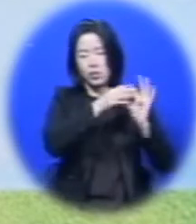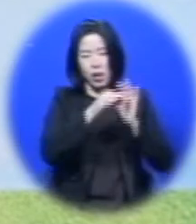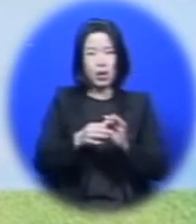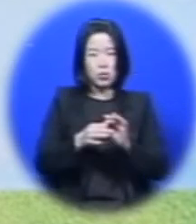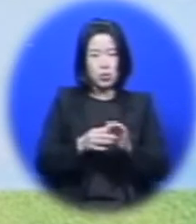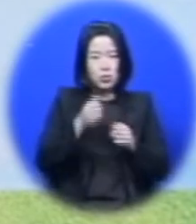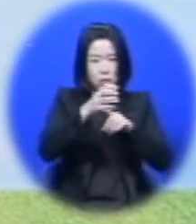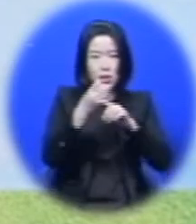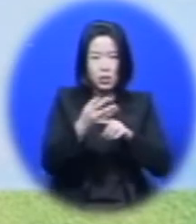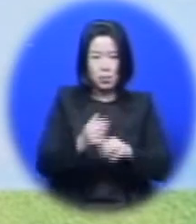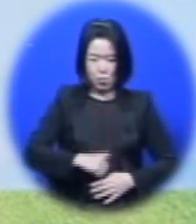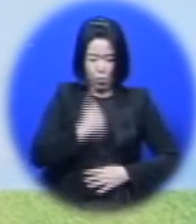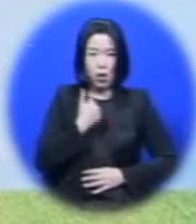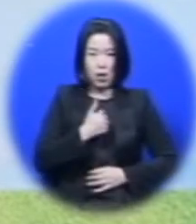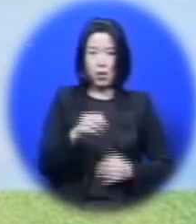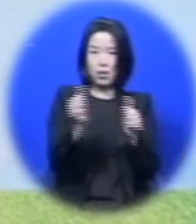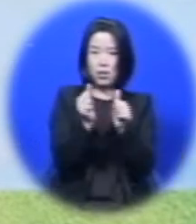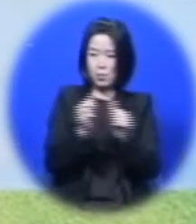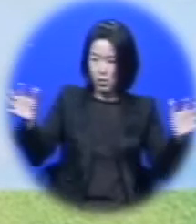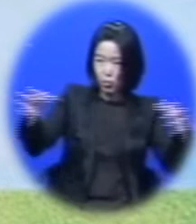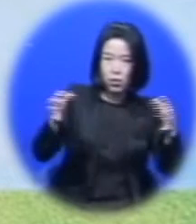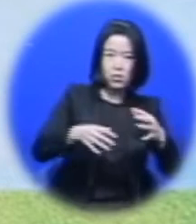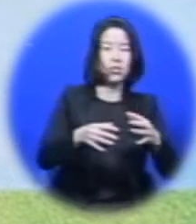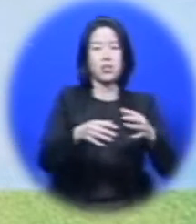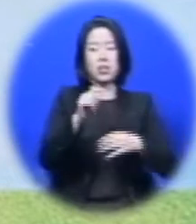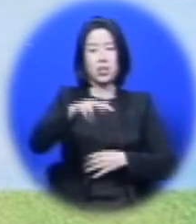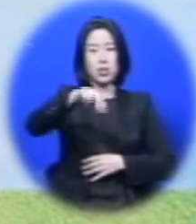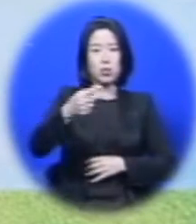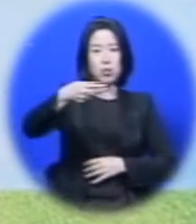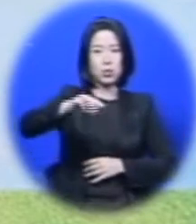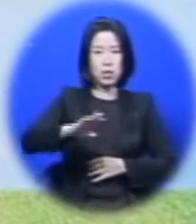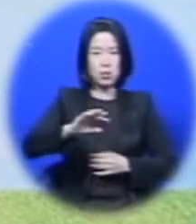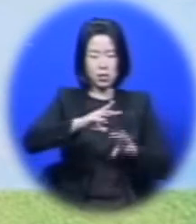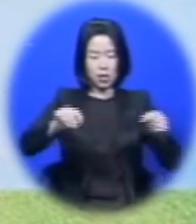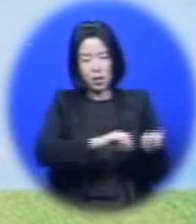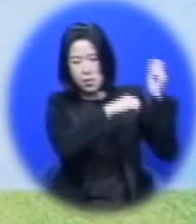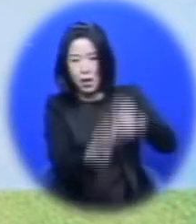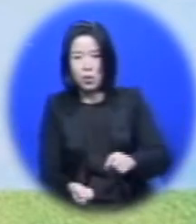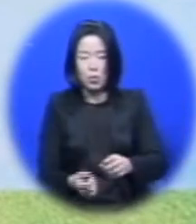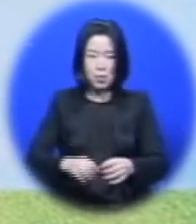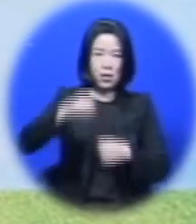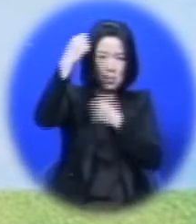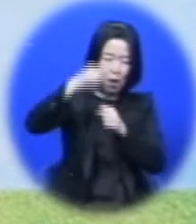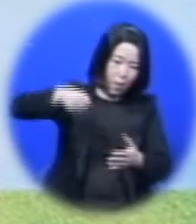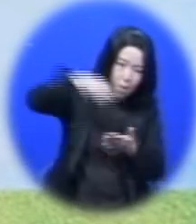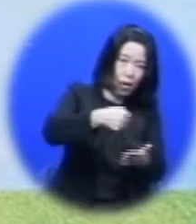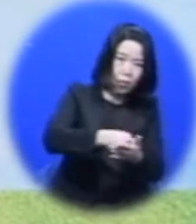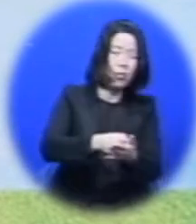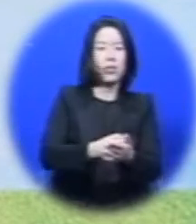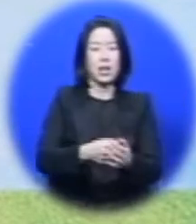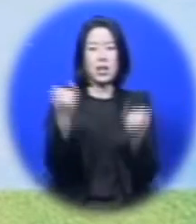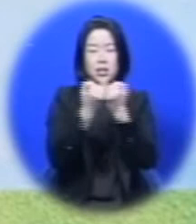나중에는 막 화를 내면서 남자들이 모여가지고 이 조셉을 땅바닥에 내 동댕이 치고 발로 밟고,